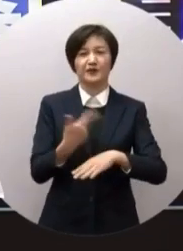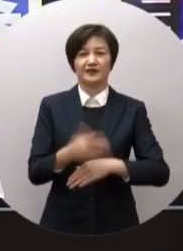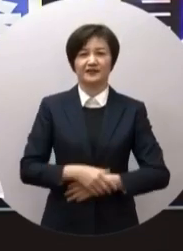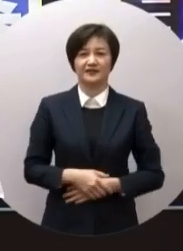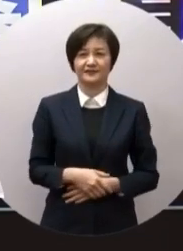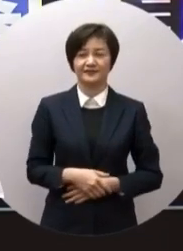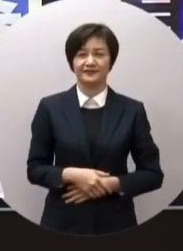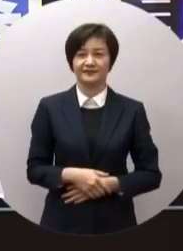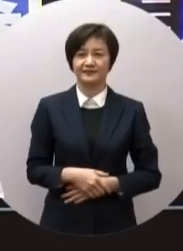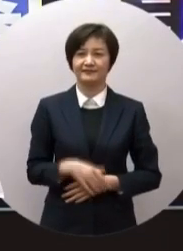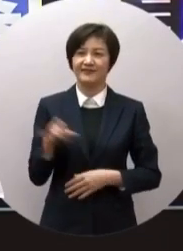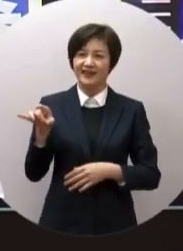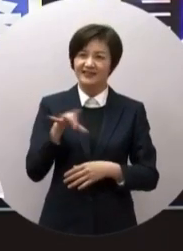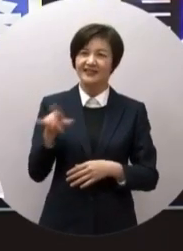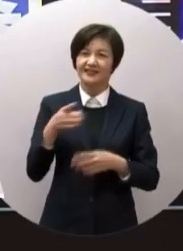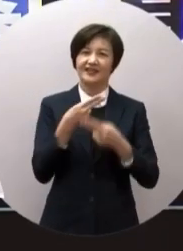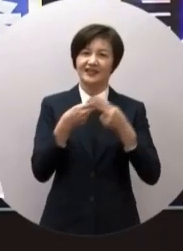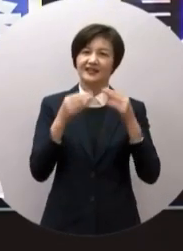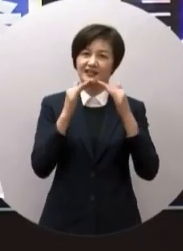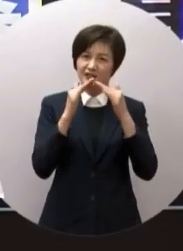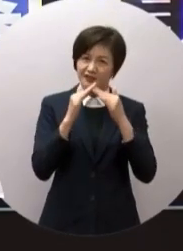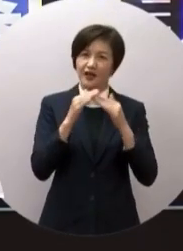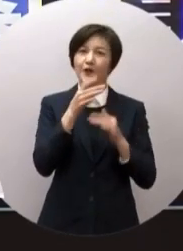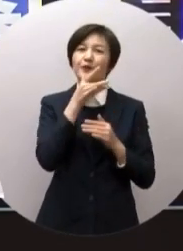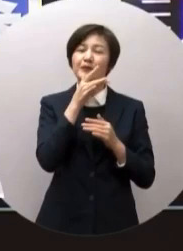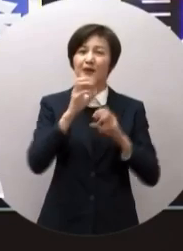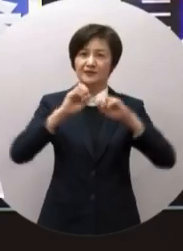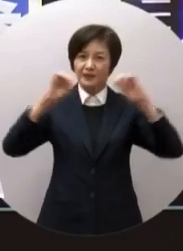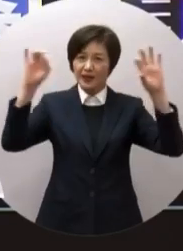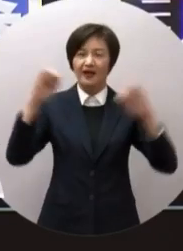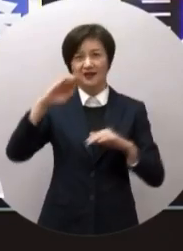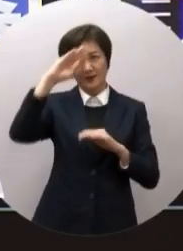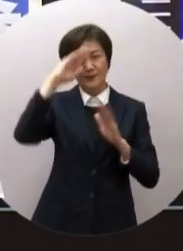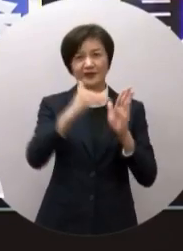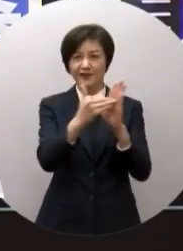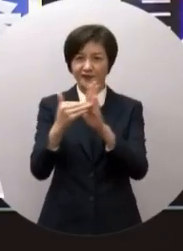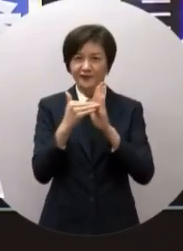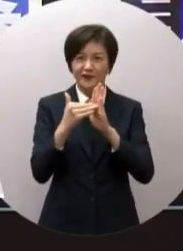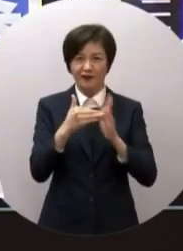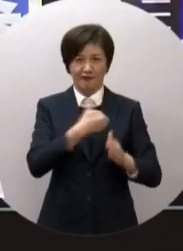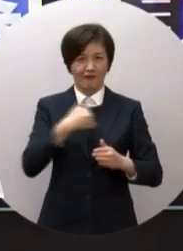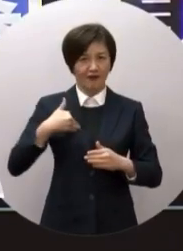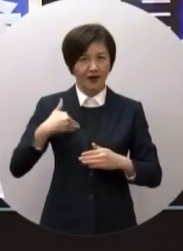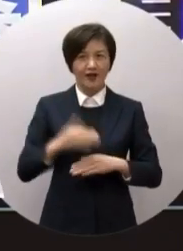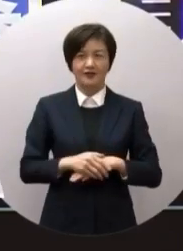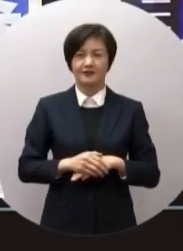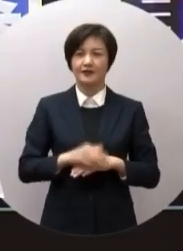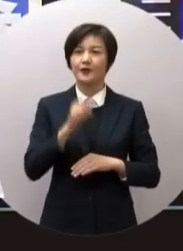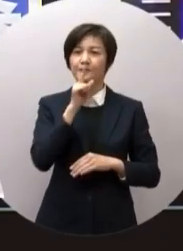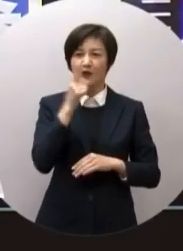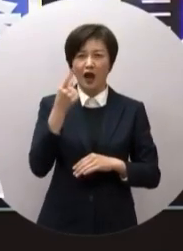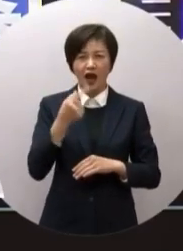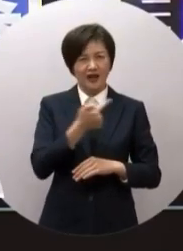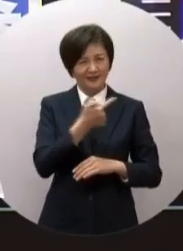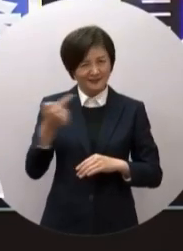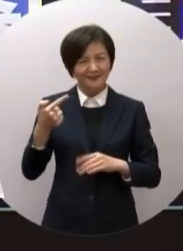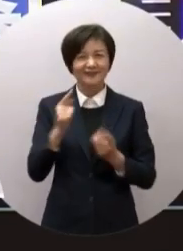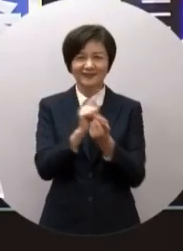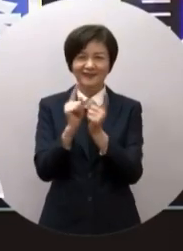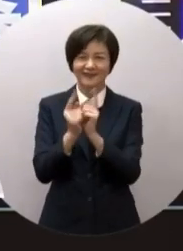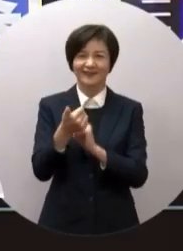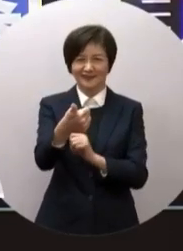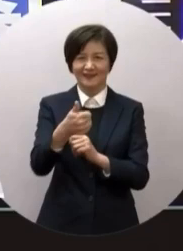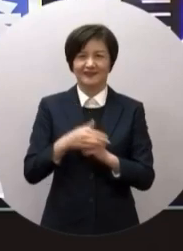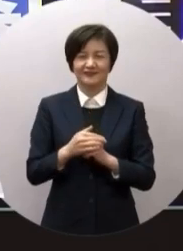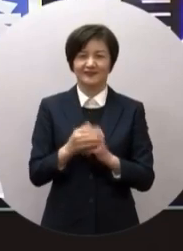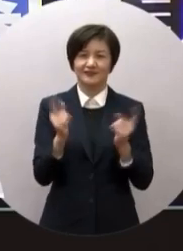你抗疫的宣传来防疫，不单单非常的亲切，还够对给你客家